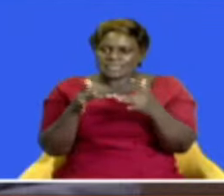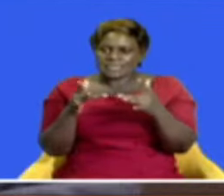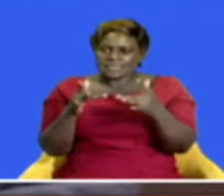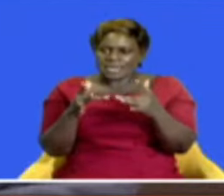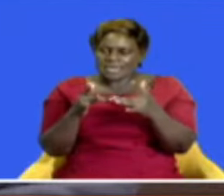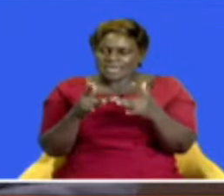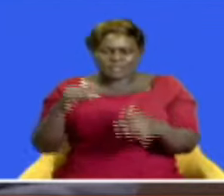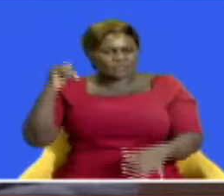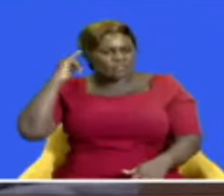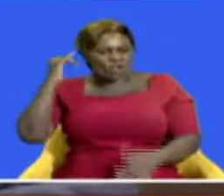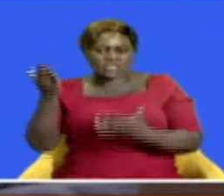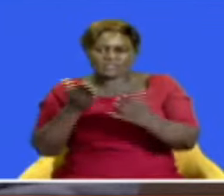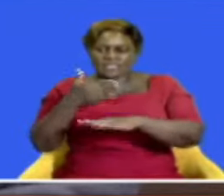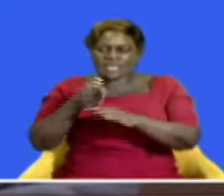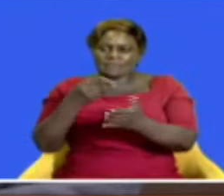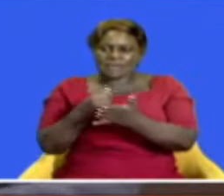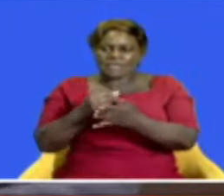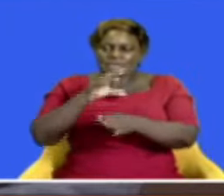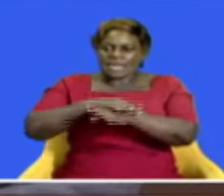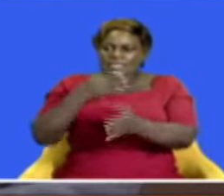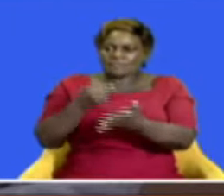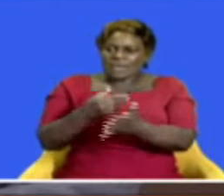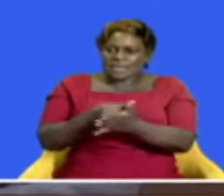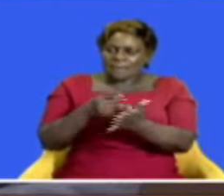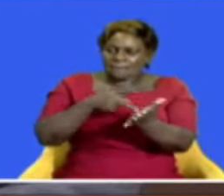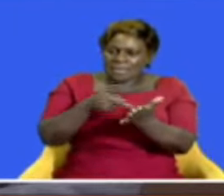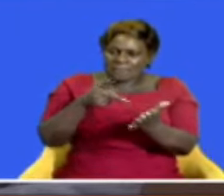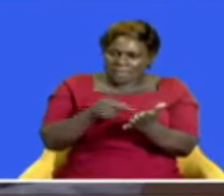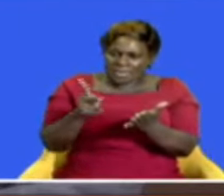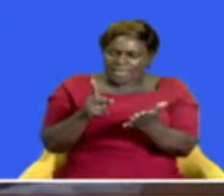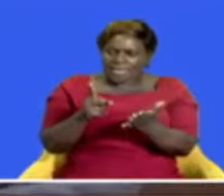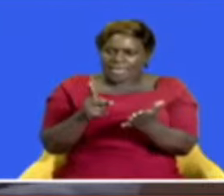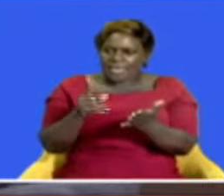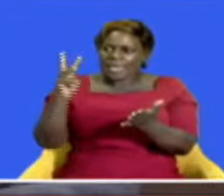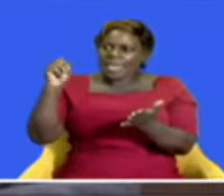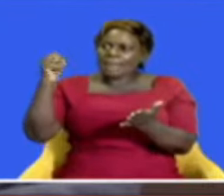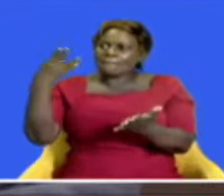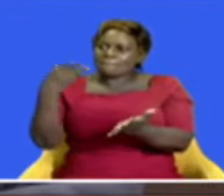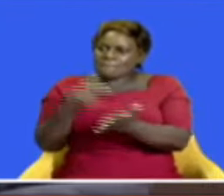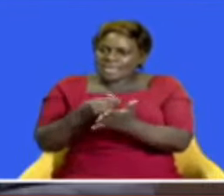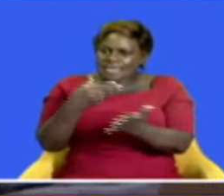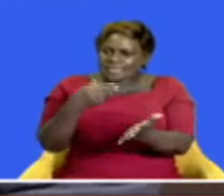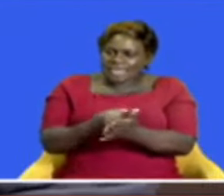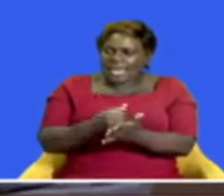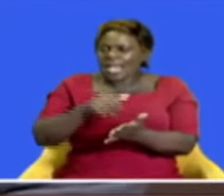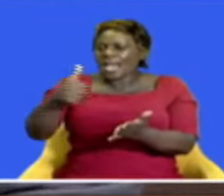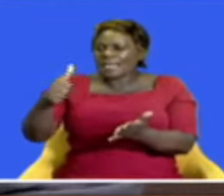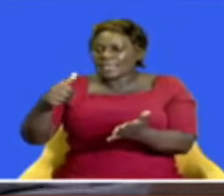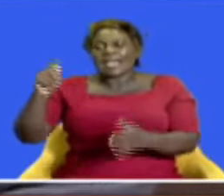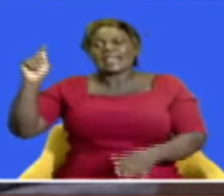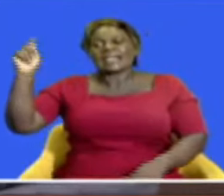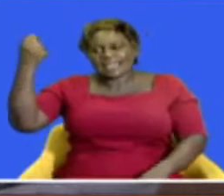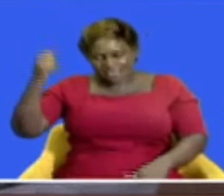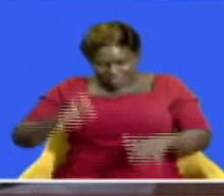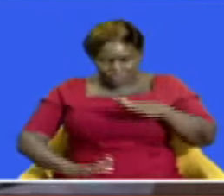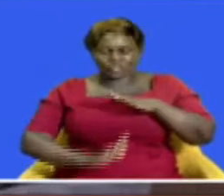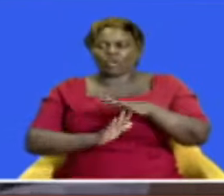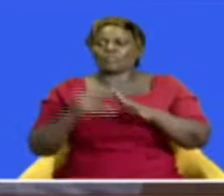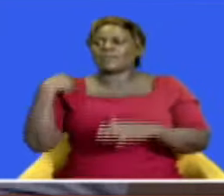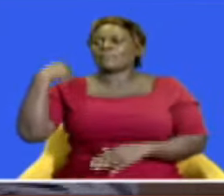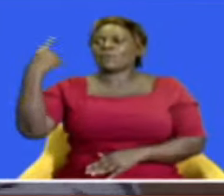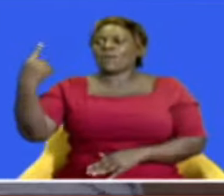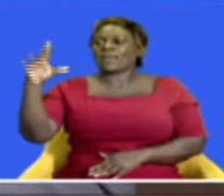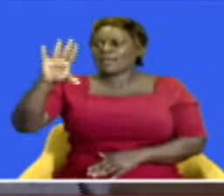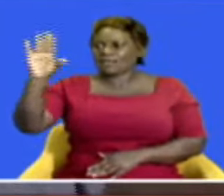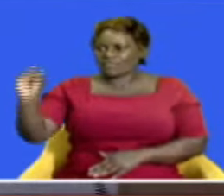huduma za simu, kutuma pesa, kupokea pesa, kufanya malipo ya M-Pesa na malipo mengine, Kenya inaongoza. Kwa